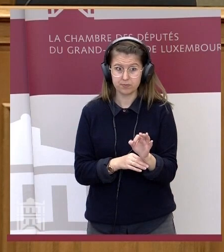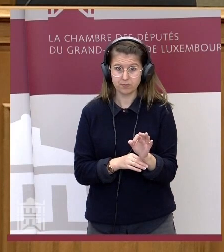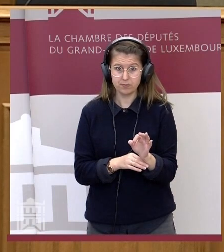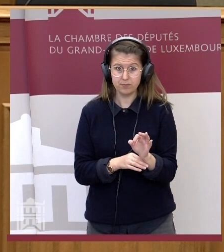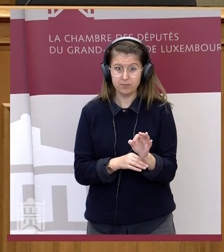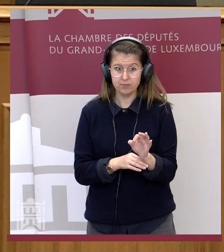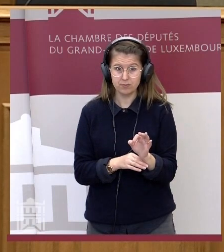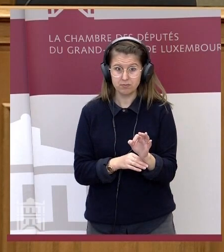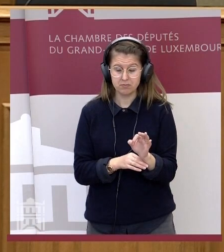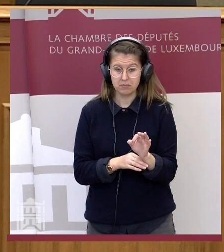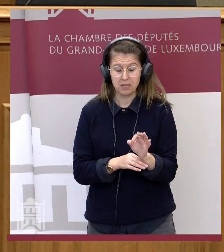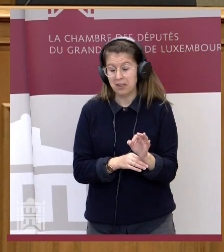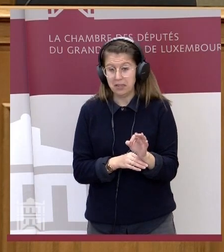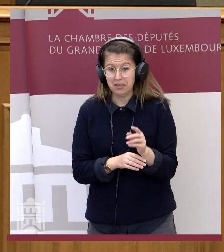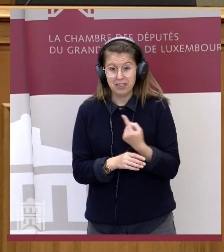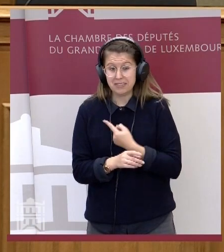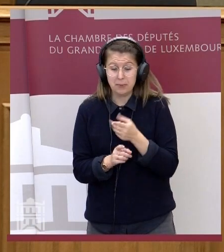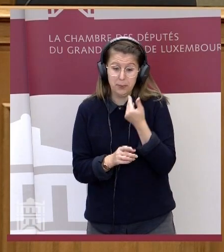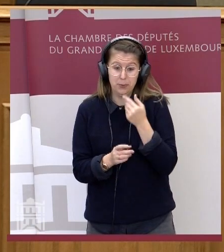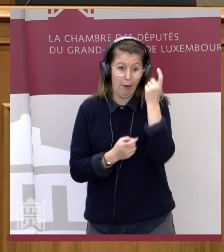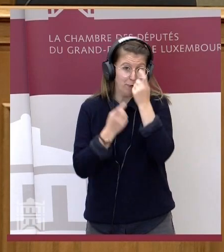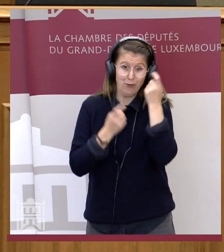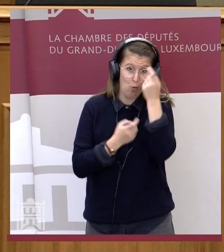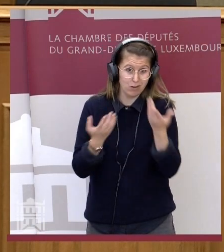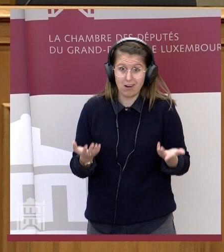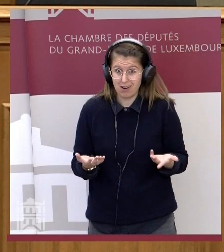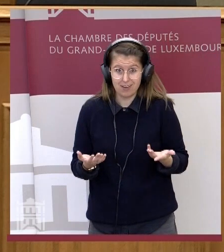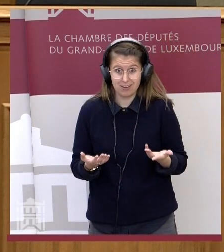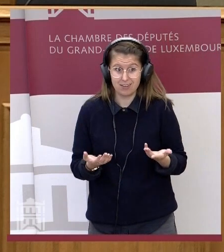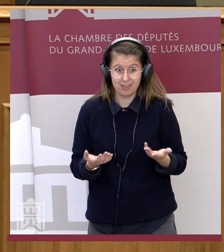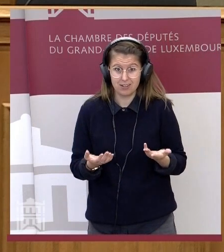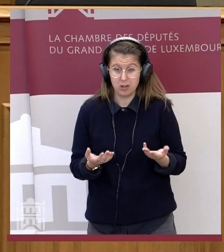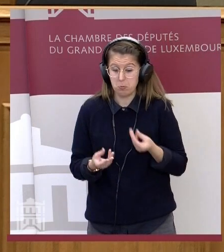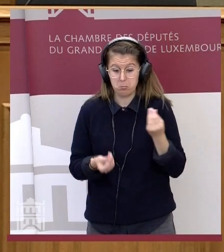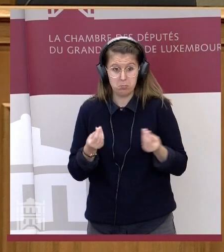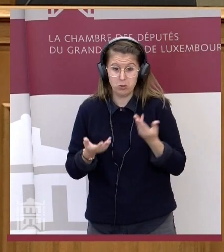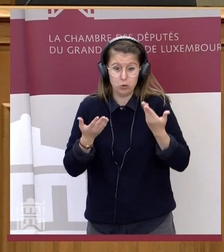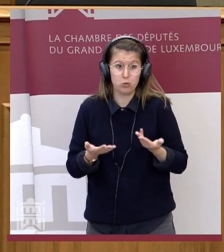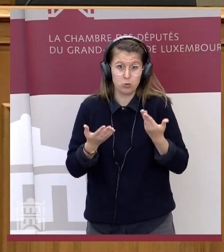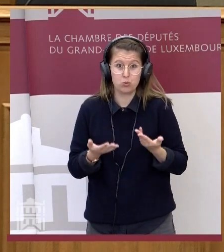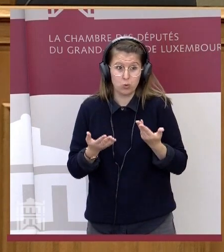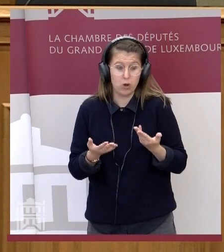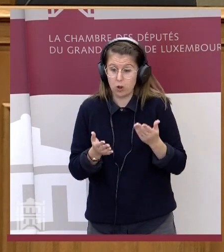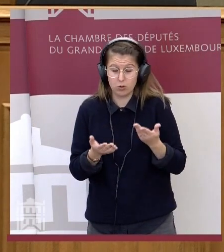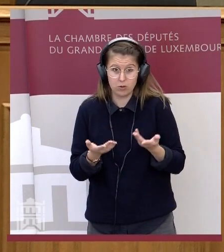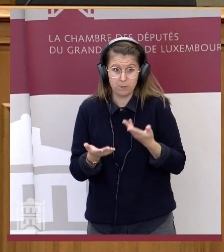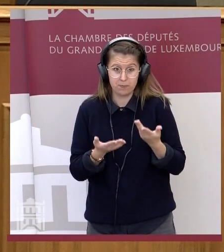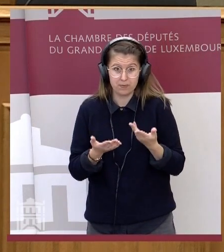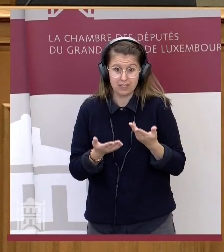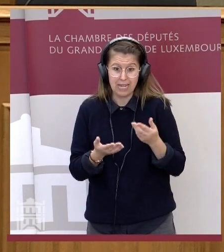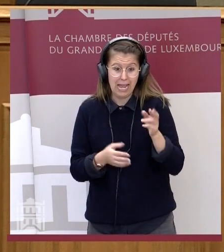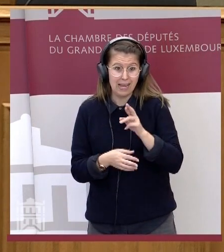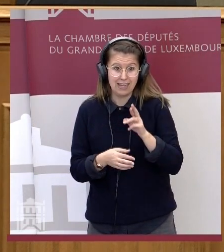Das verwundert mich nicht weiter, da das bisschen den Playbook und auch das, was rechtsextrem